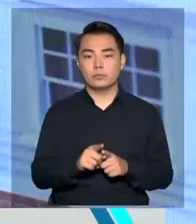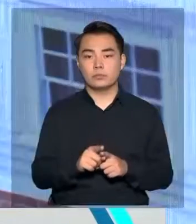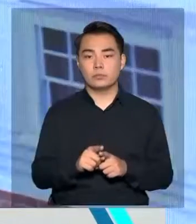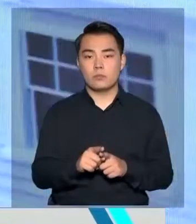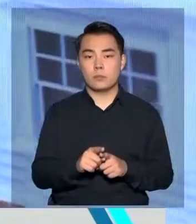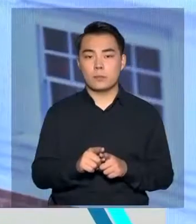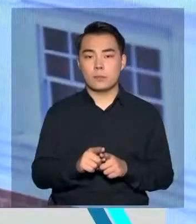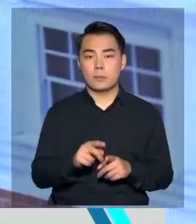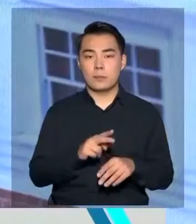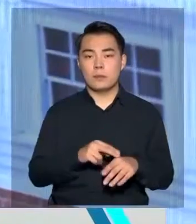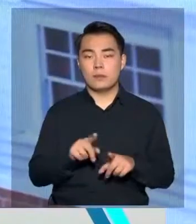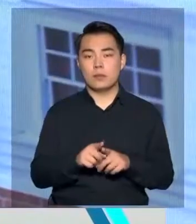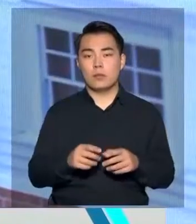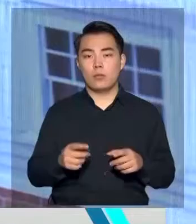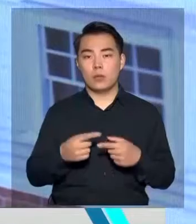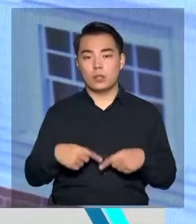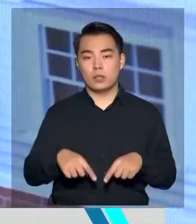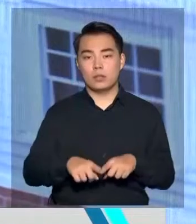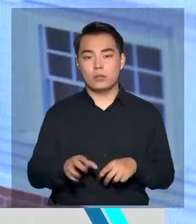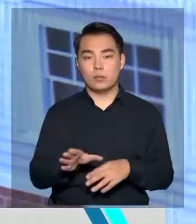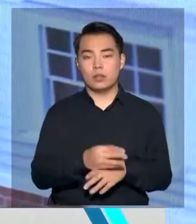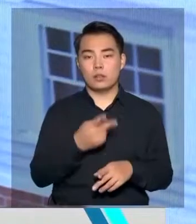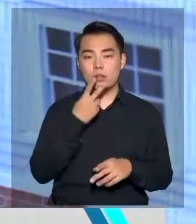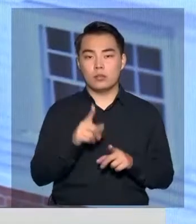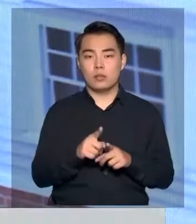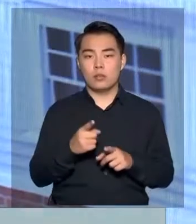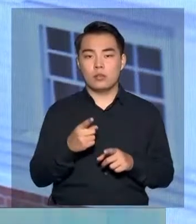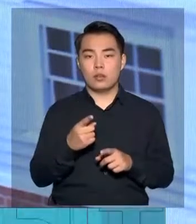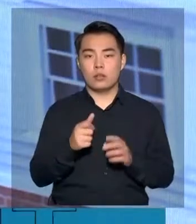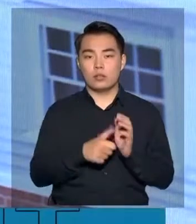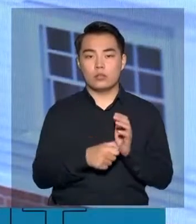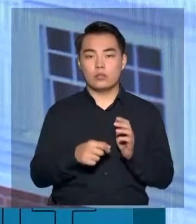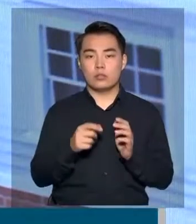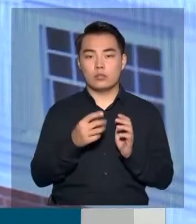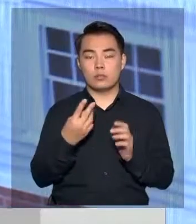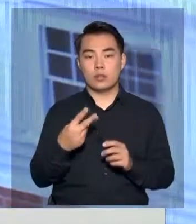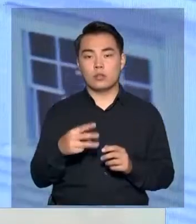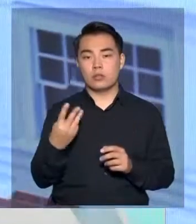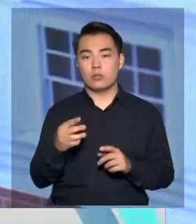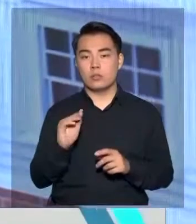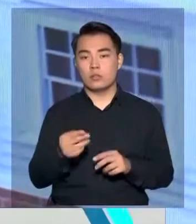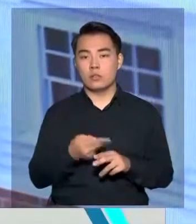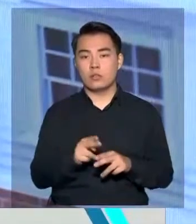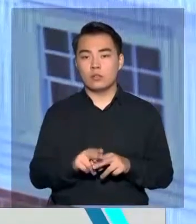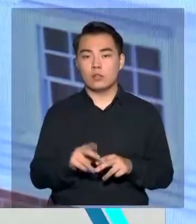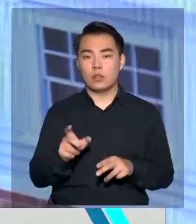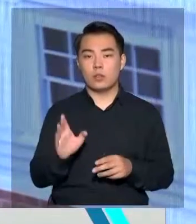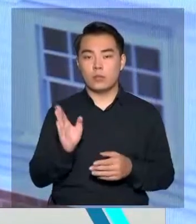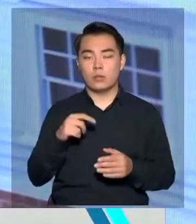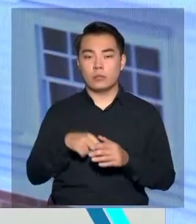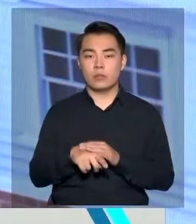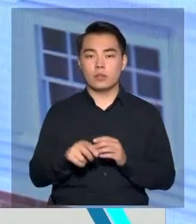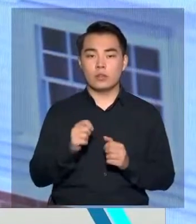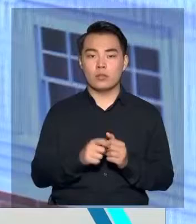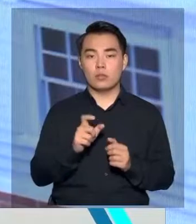атқарушы органдардың тұрғын үйге мұқтаж азаматтардың тізімінде 623 мыңға тақау адам бар. Ол азаматтардың